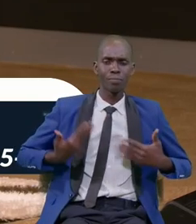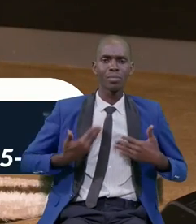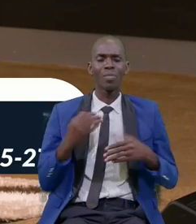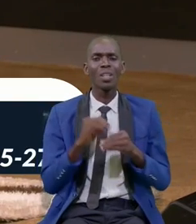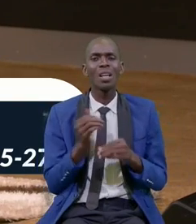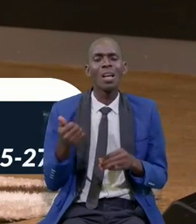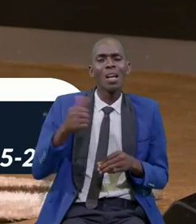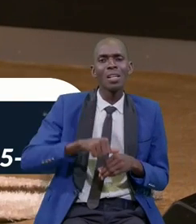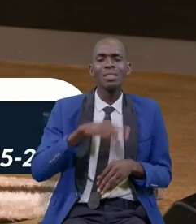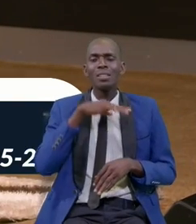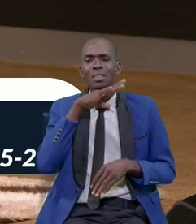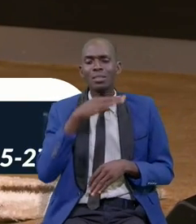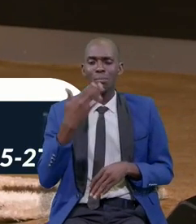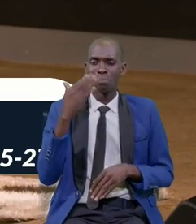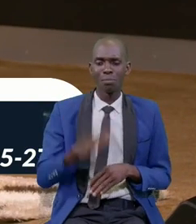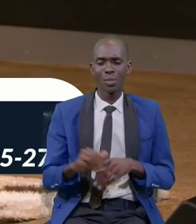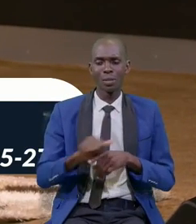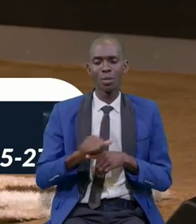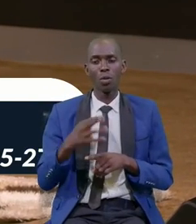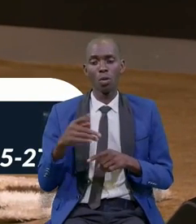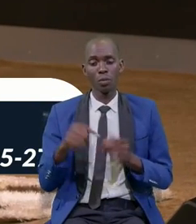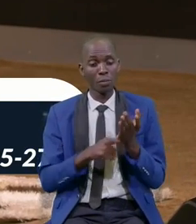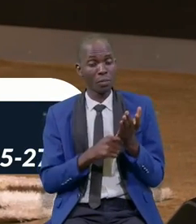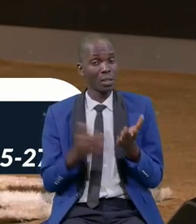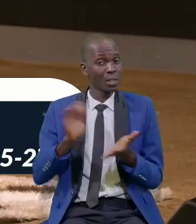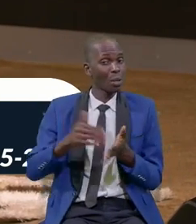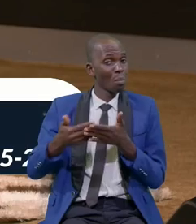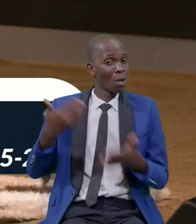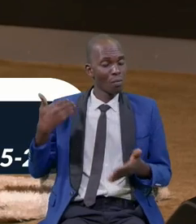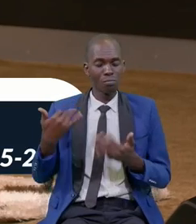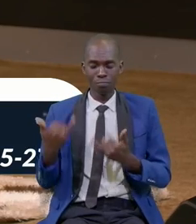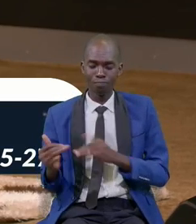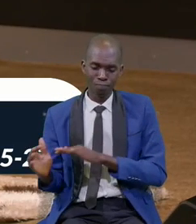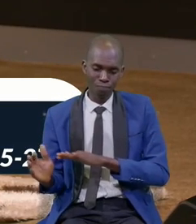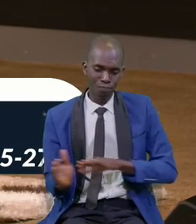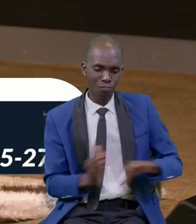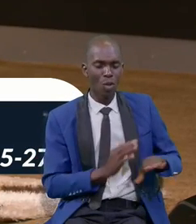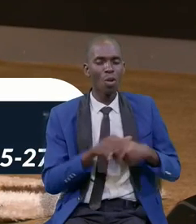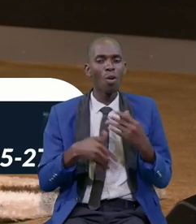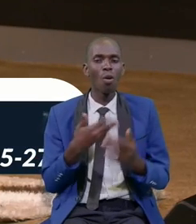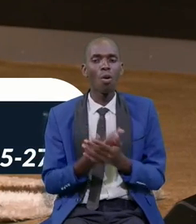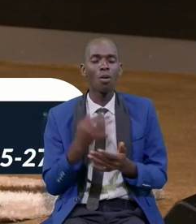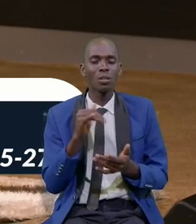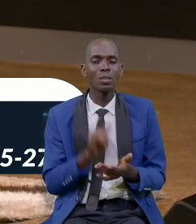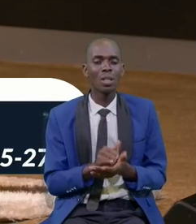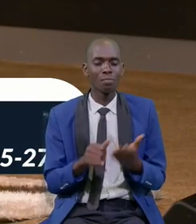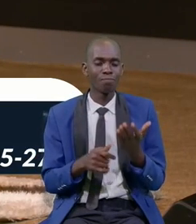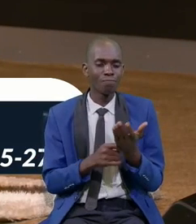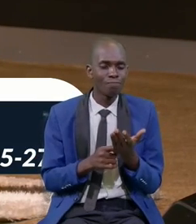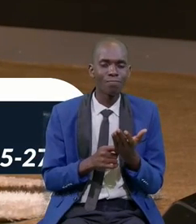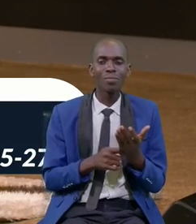désir en ces choses de la chair. C'est pourquoi, rejetant toute souillure et tout excès de